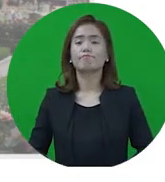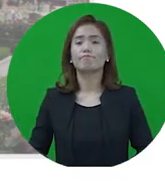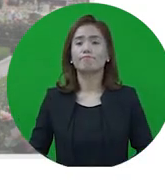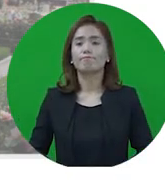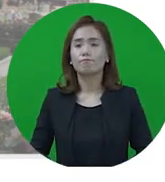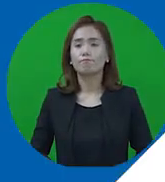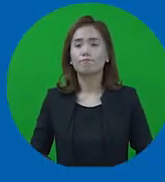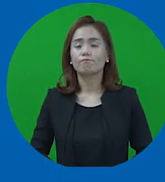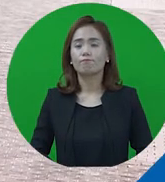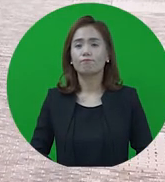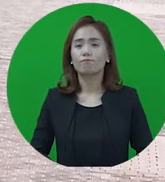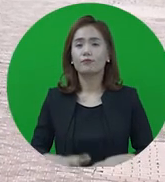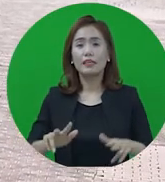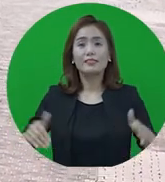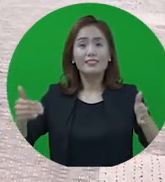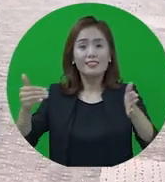가능합니다.